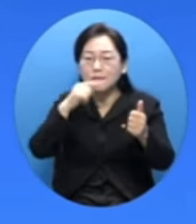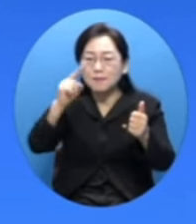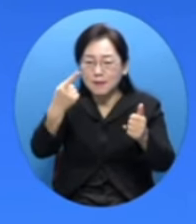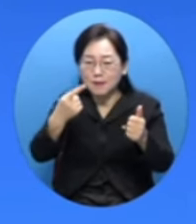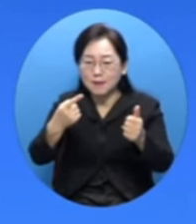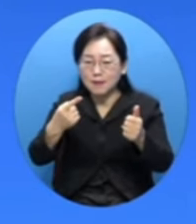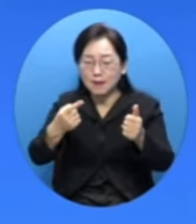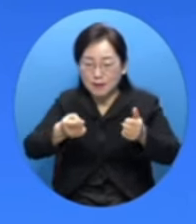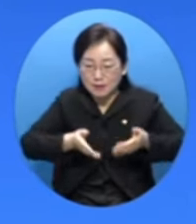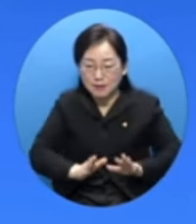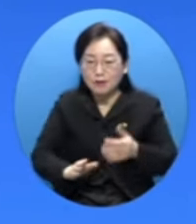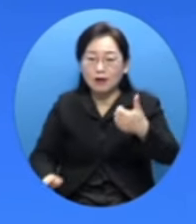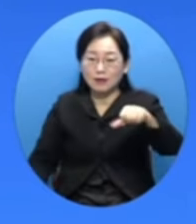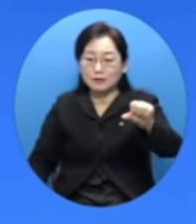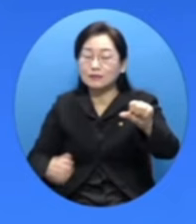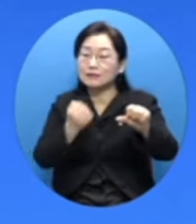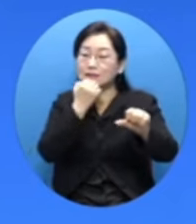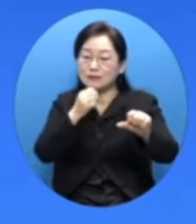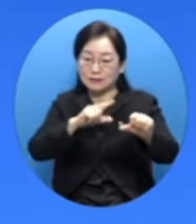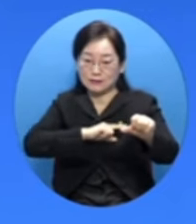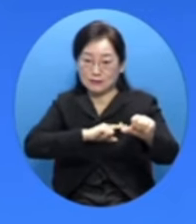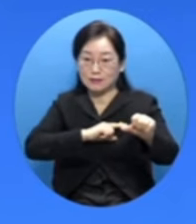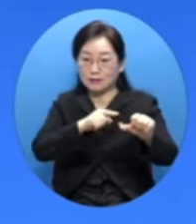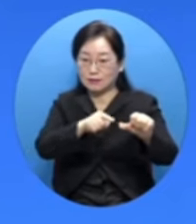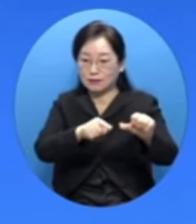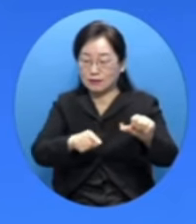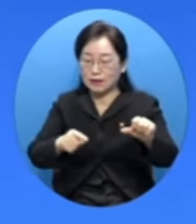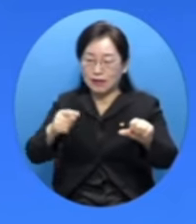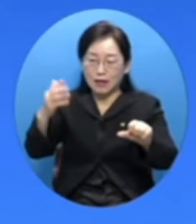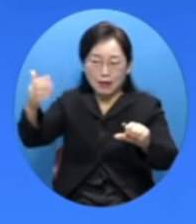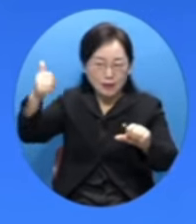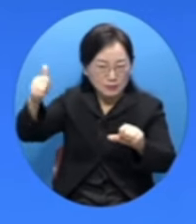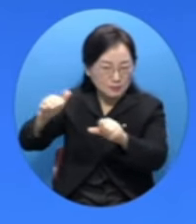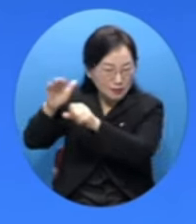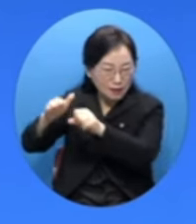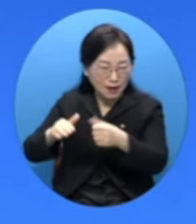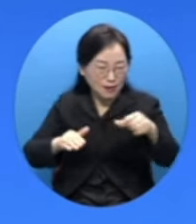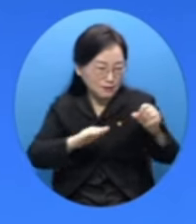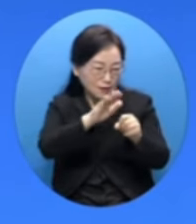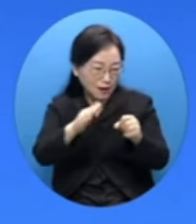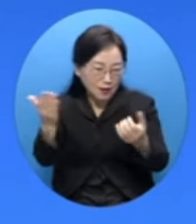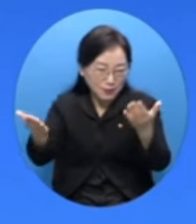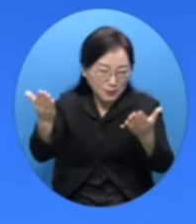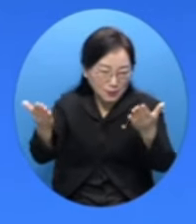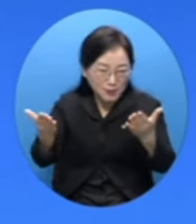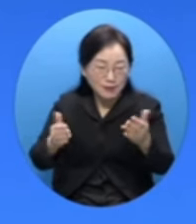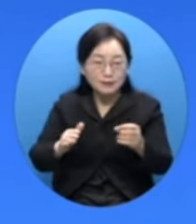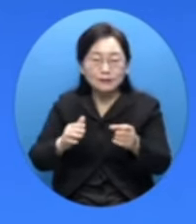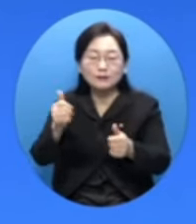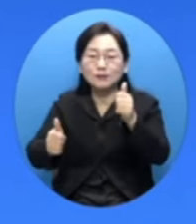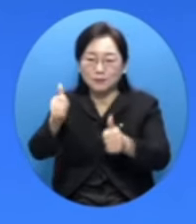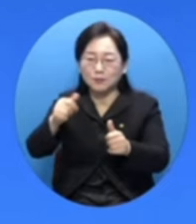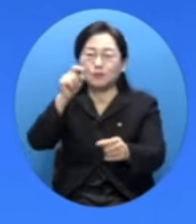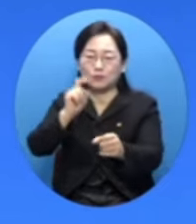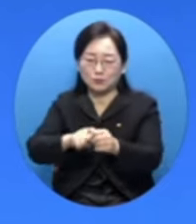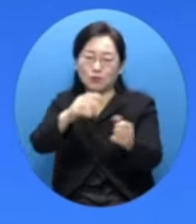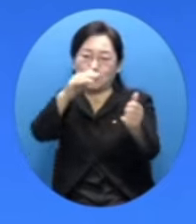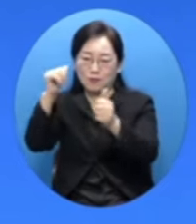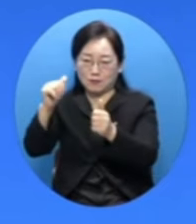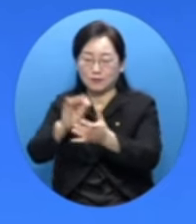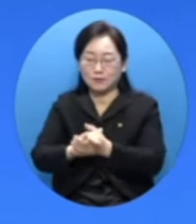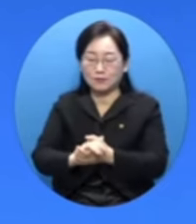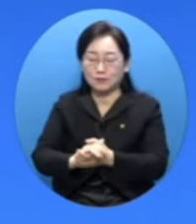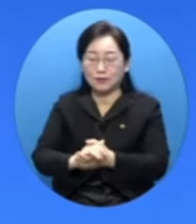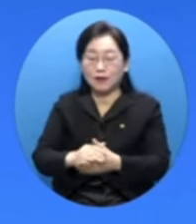이삭을 하나님보다 더 사랑하는지 안 하는지를 시험해 보기 위해서 아브라함을 부르신 것입니다. 그러시고